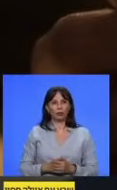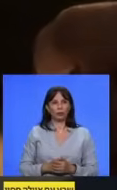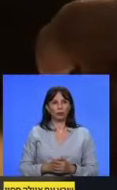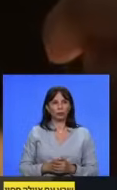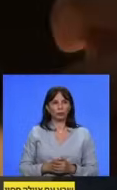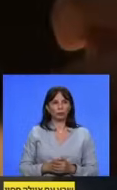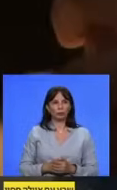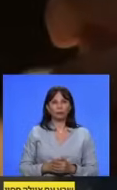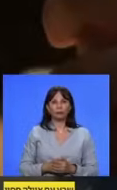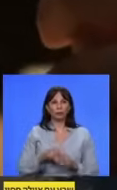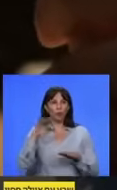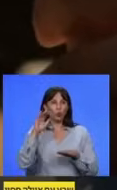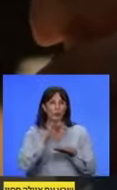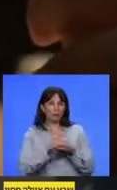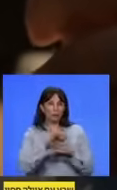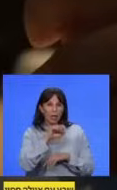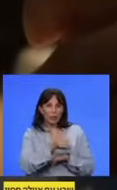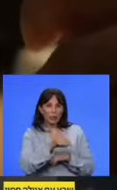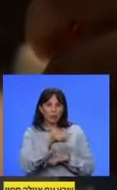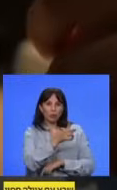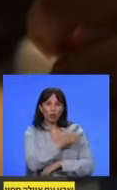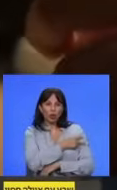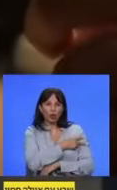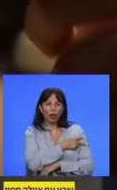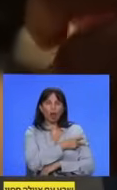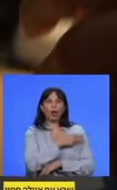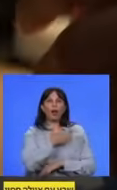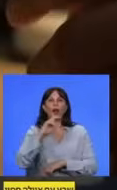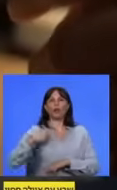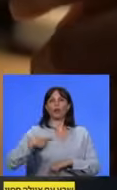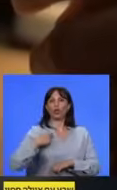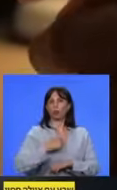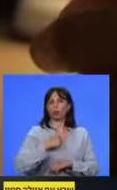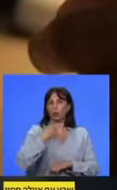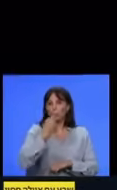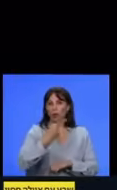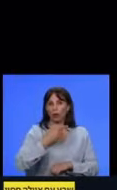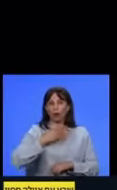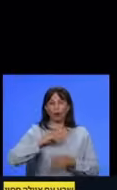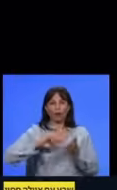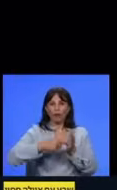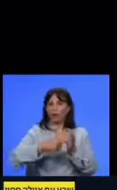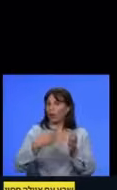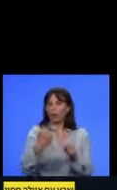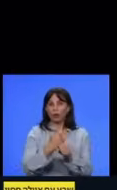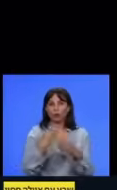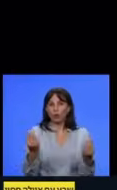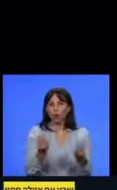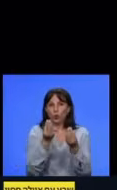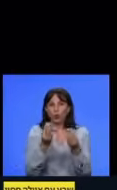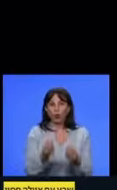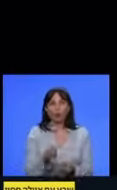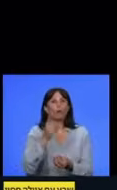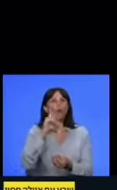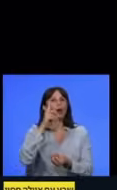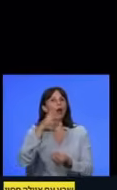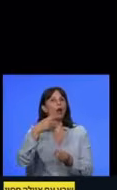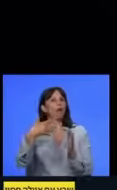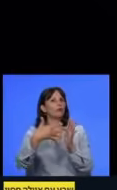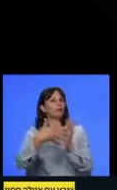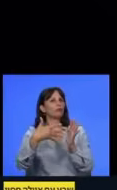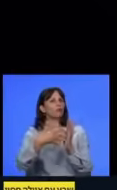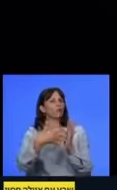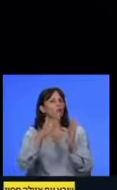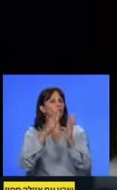כשהוא נתפס על ידי המשטרה והשב"כ, טען איקס שהייתה לו כוונה לעשות משהו טוב. אבל כשהחוקרים ביקשו ממנו לפתוח את שני